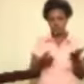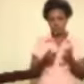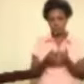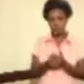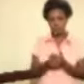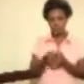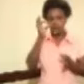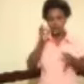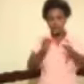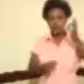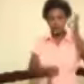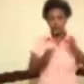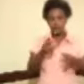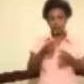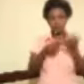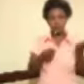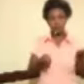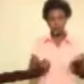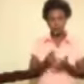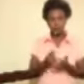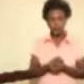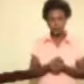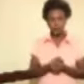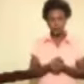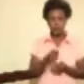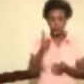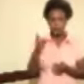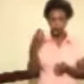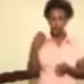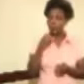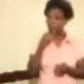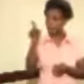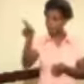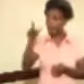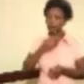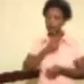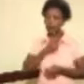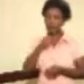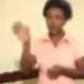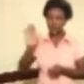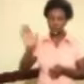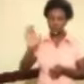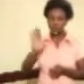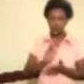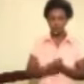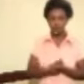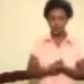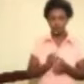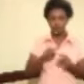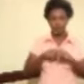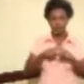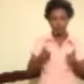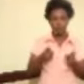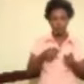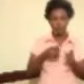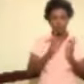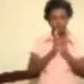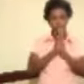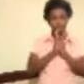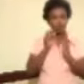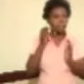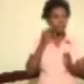Cour de justice? C'est quoi? Bon, d'après les informations que j'ai, parce que moi, je ne suis pas avocat, pour aller et pour faire recours devant la Haute Cour de justice. Mais c'est quoi la Haute Cour